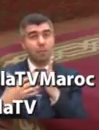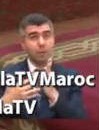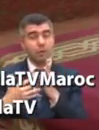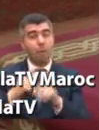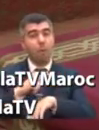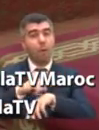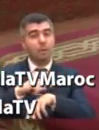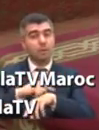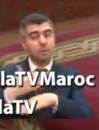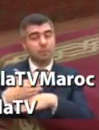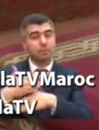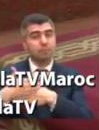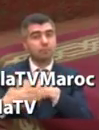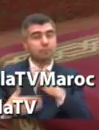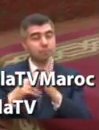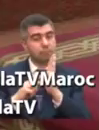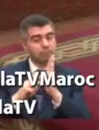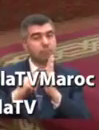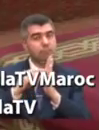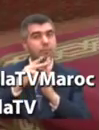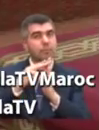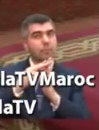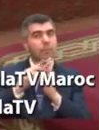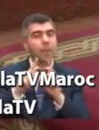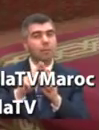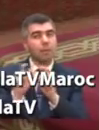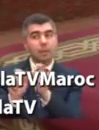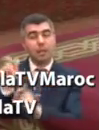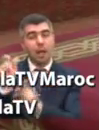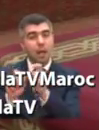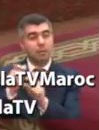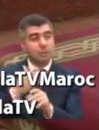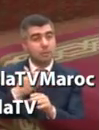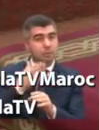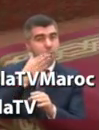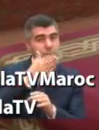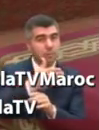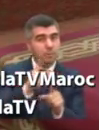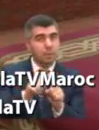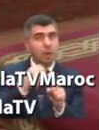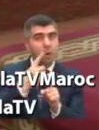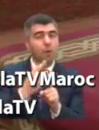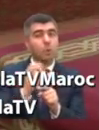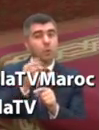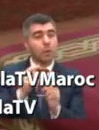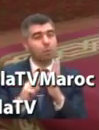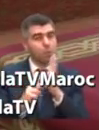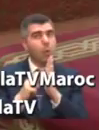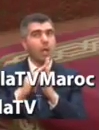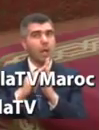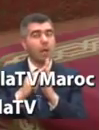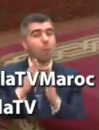والناس غادي يبداو يدخلوا فقط المناطق اللي هي مخصصه لهذا الشيء ديال الرعي الجائر. دونك حنا